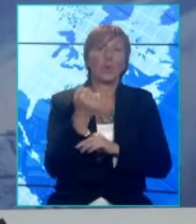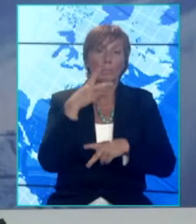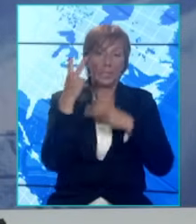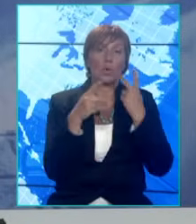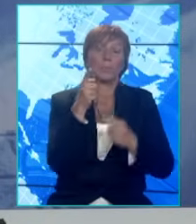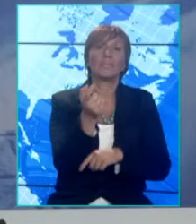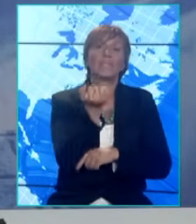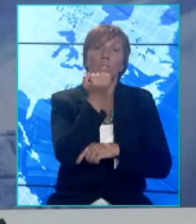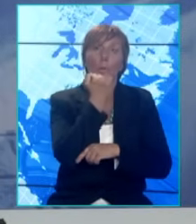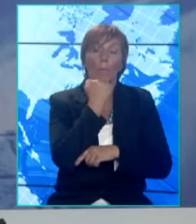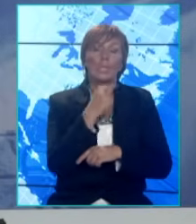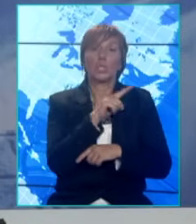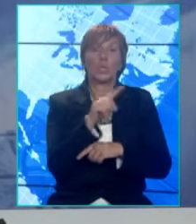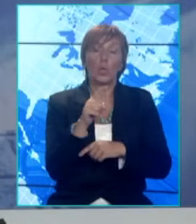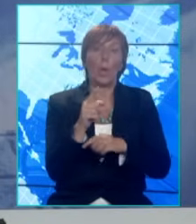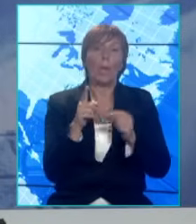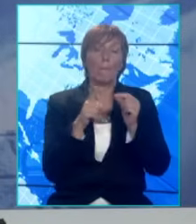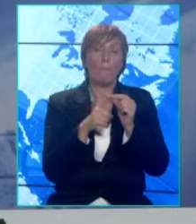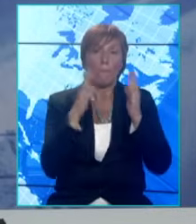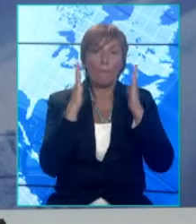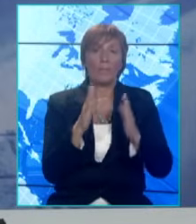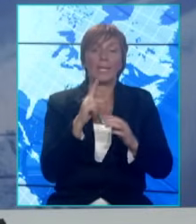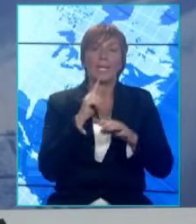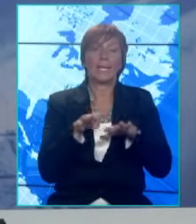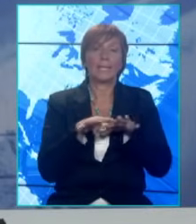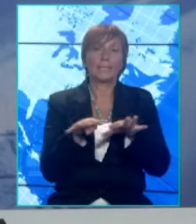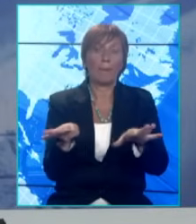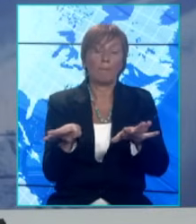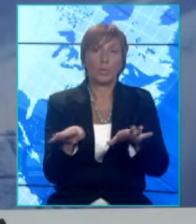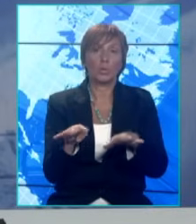ste. Do povjerenika za proširenje uistinu je